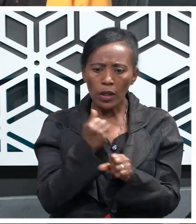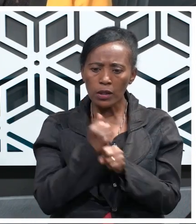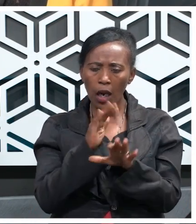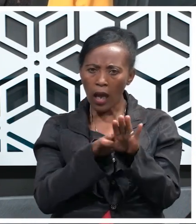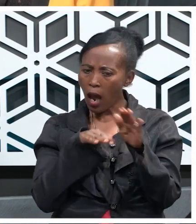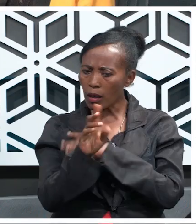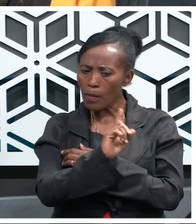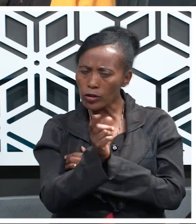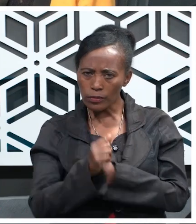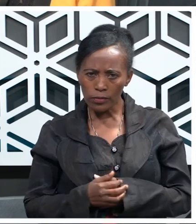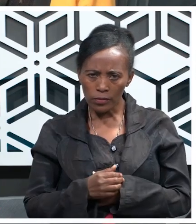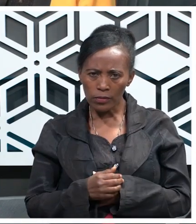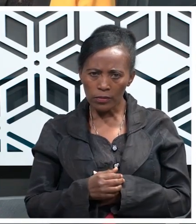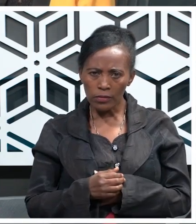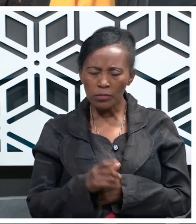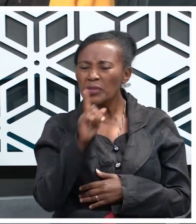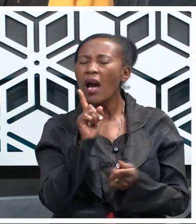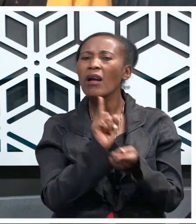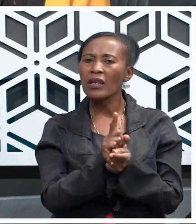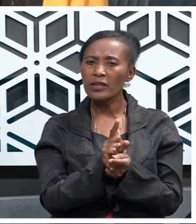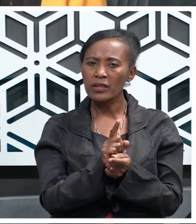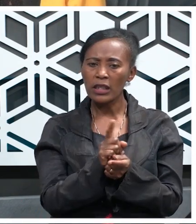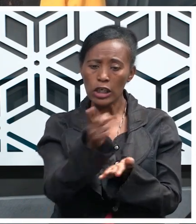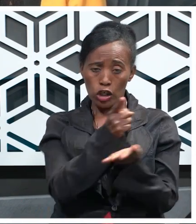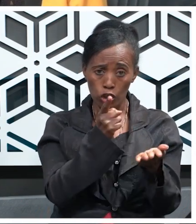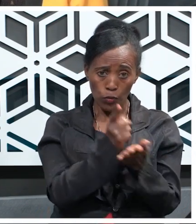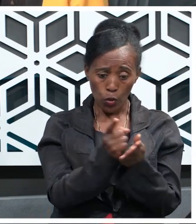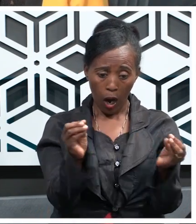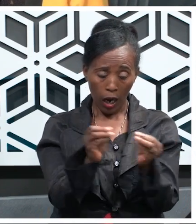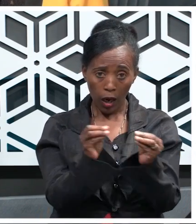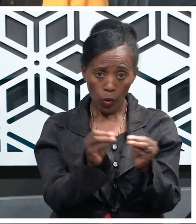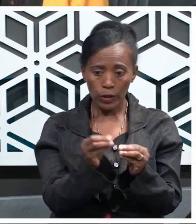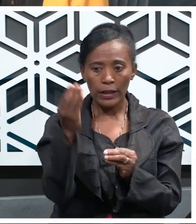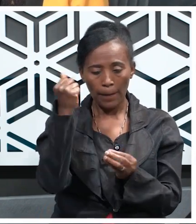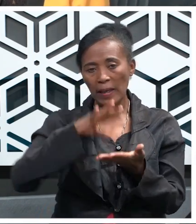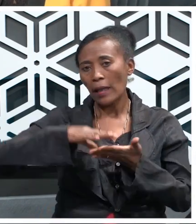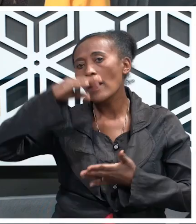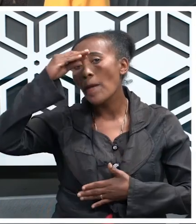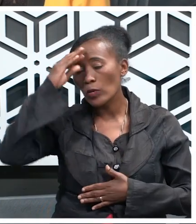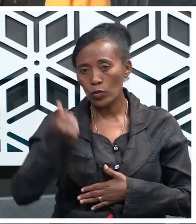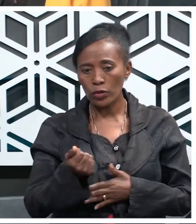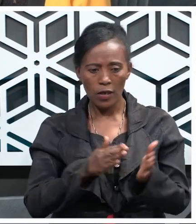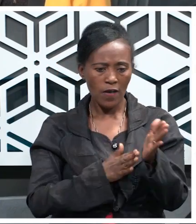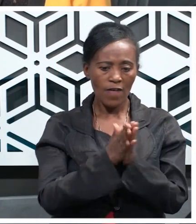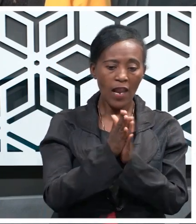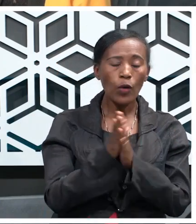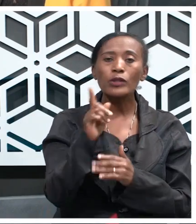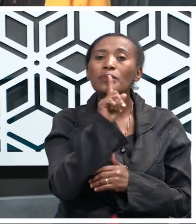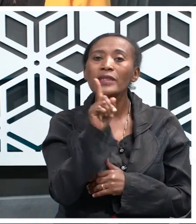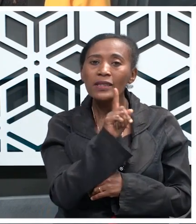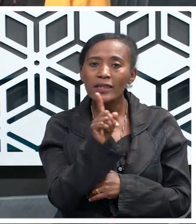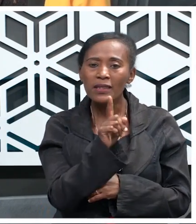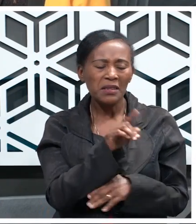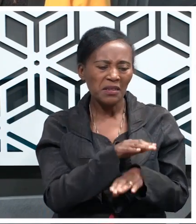ከዛ በኋላ ስራው ላይ አልገባሽም ምን አጋጠመሽ በዲፕሎም በአካውንቲንግ ነበር የተማርኩት